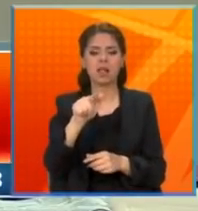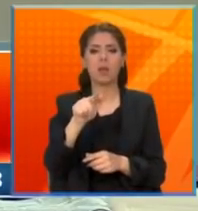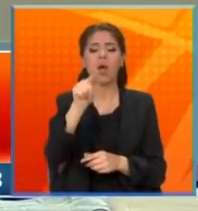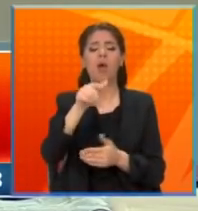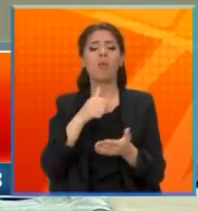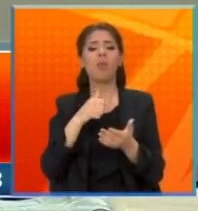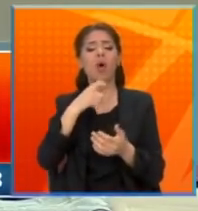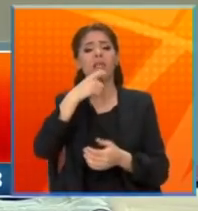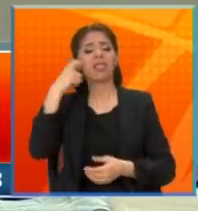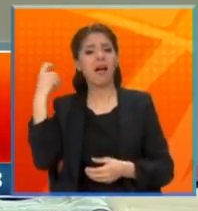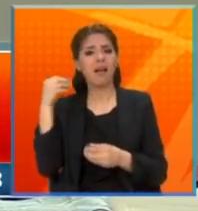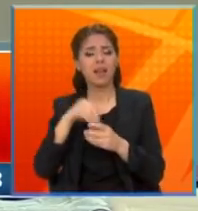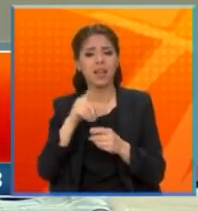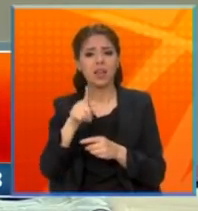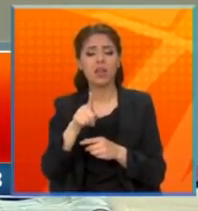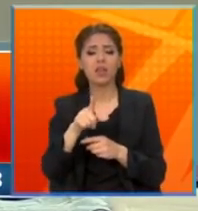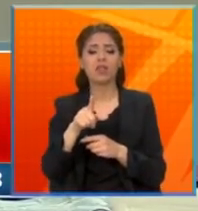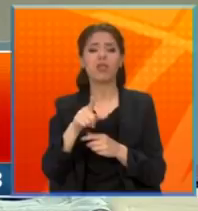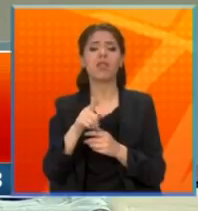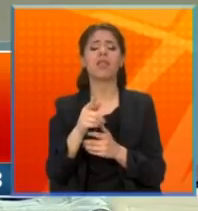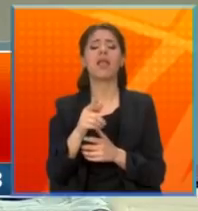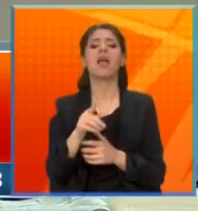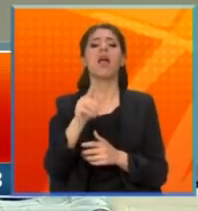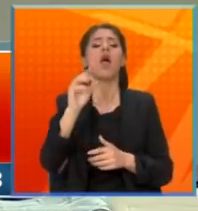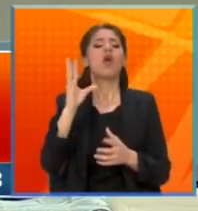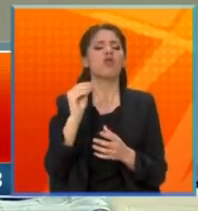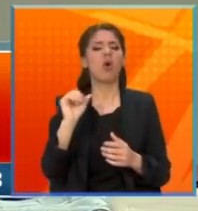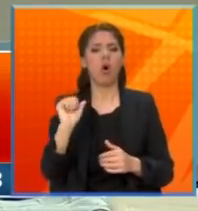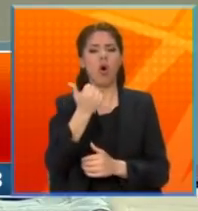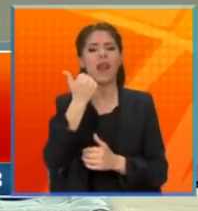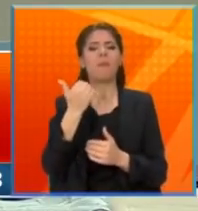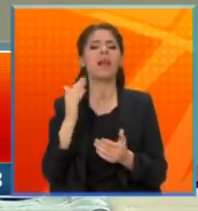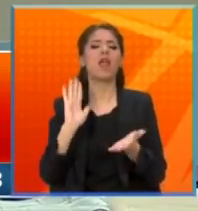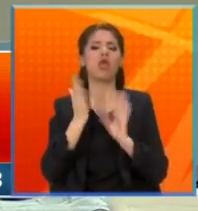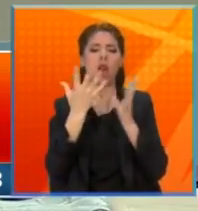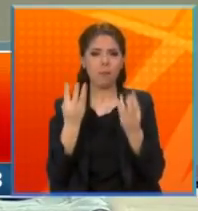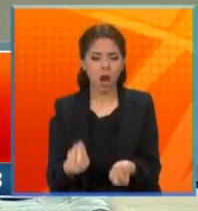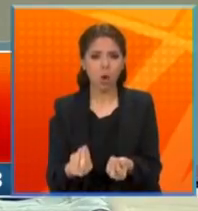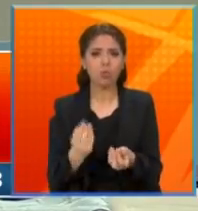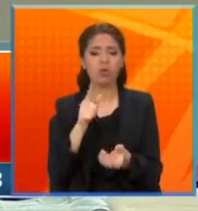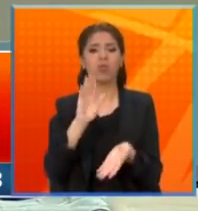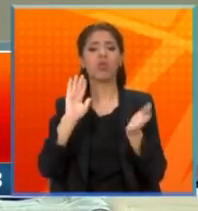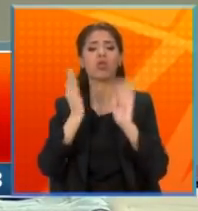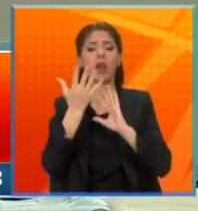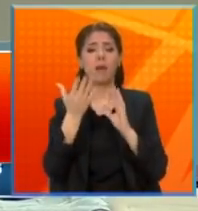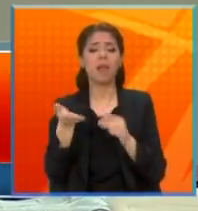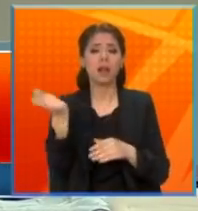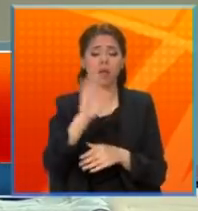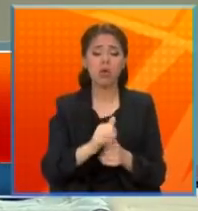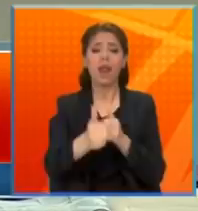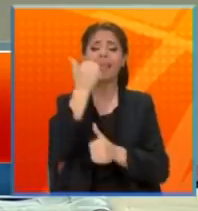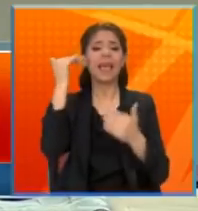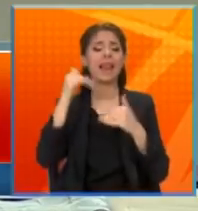tarih boyunca kritik eşikler olmuştur. O eşikten geçtikten sonra geri dönüş